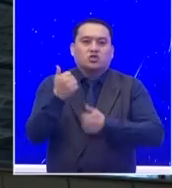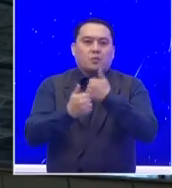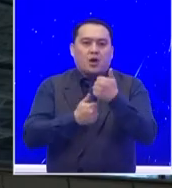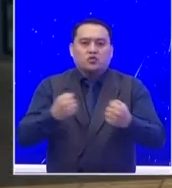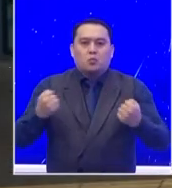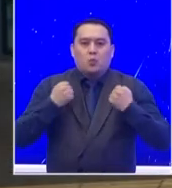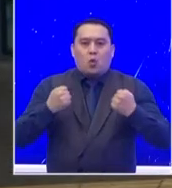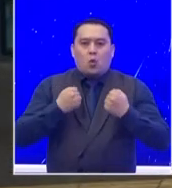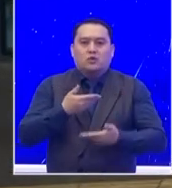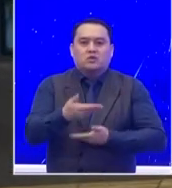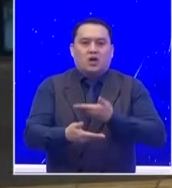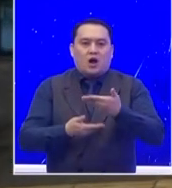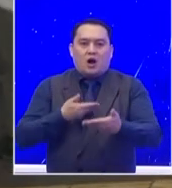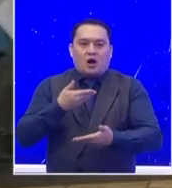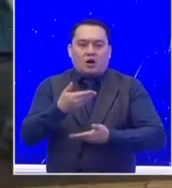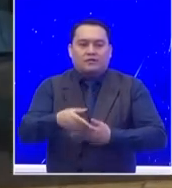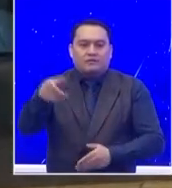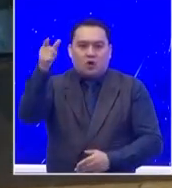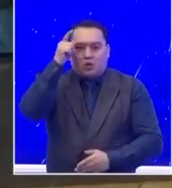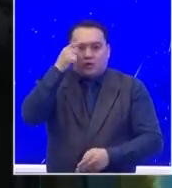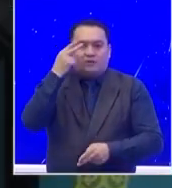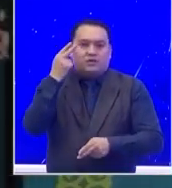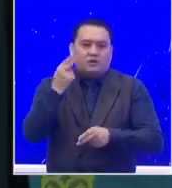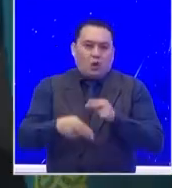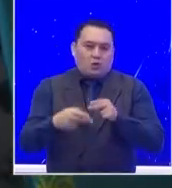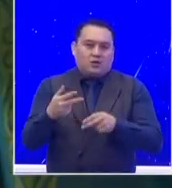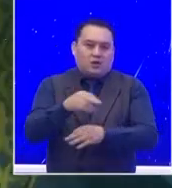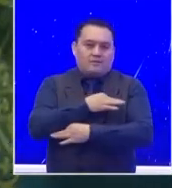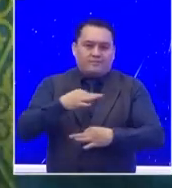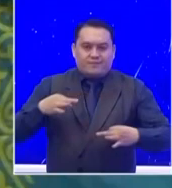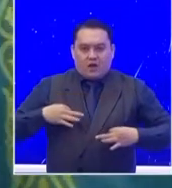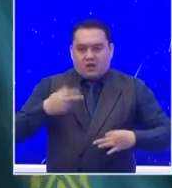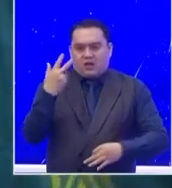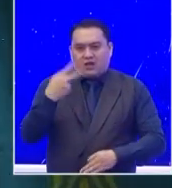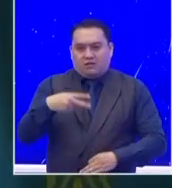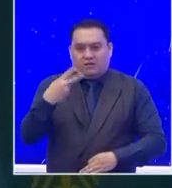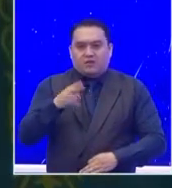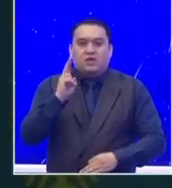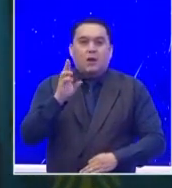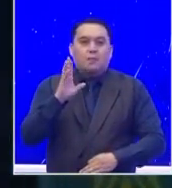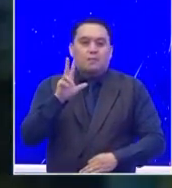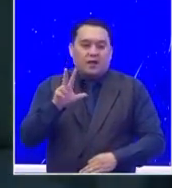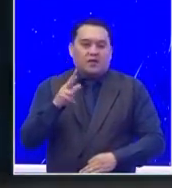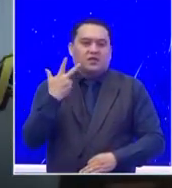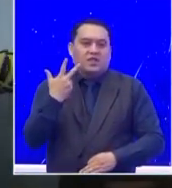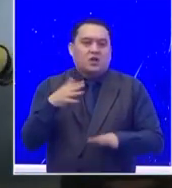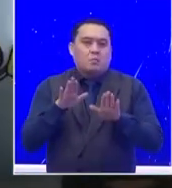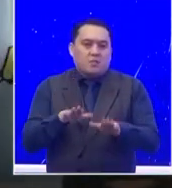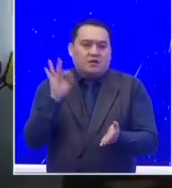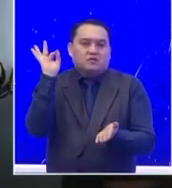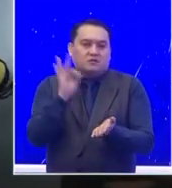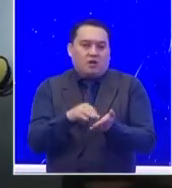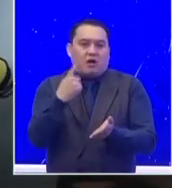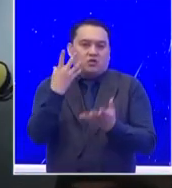чемпионате по спортивной ходьбе в Анталии, финишировала третьей на дистанции 20 километров. Девушка преодолела цель всего